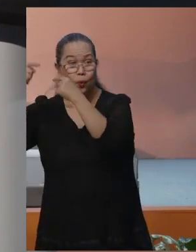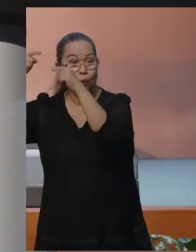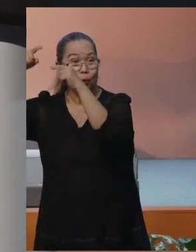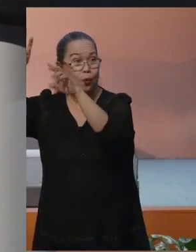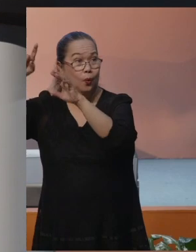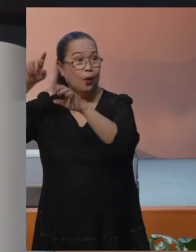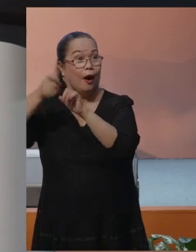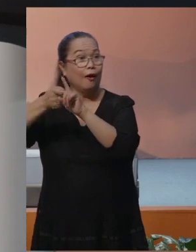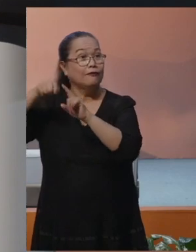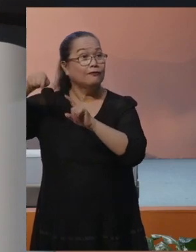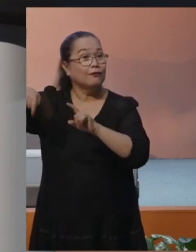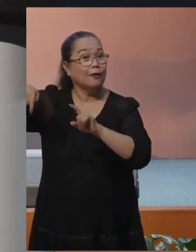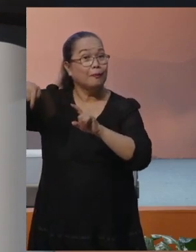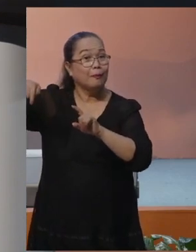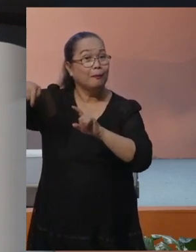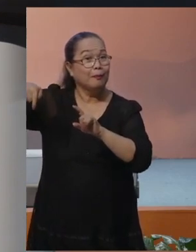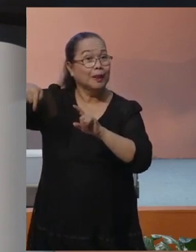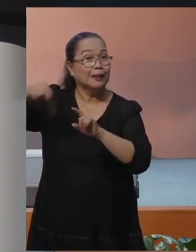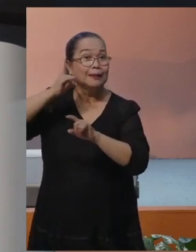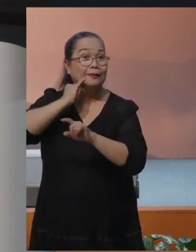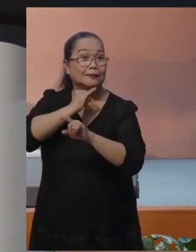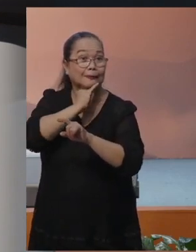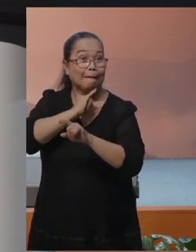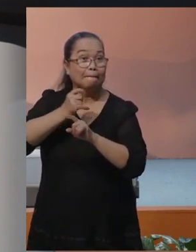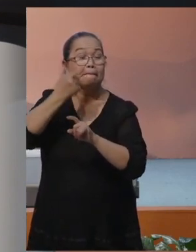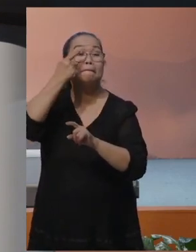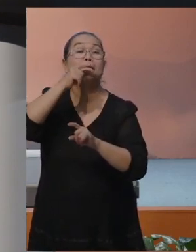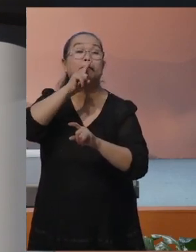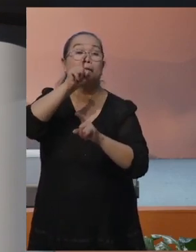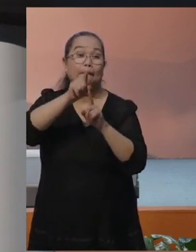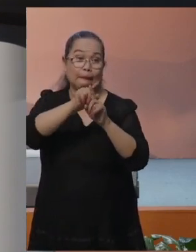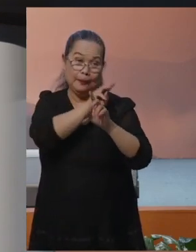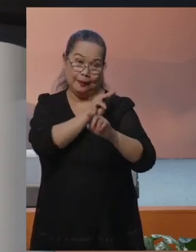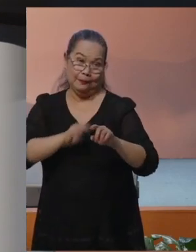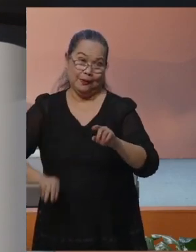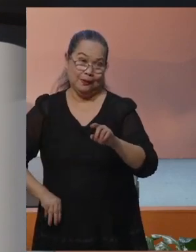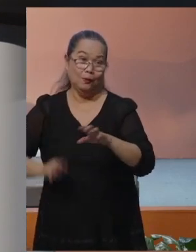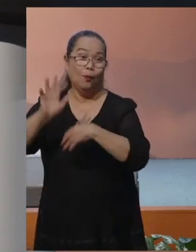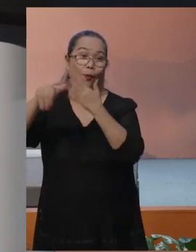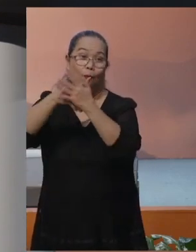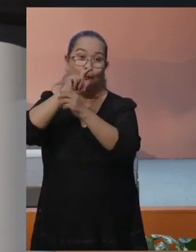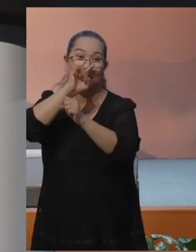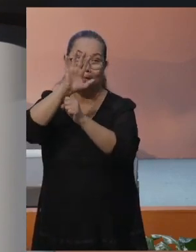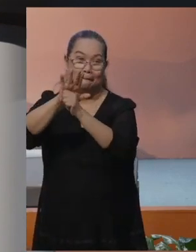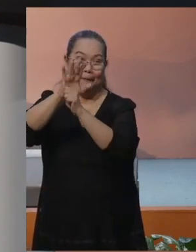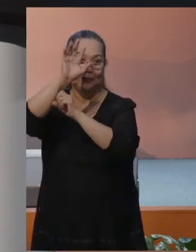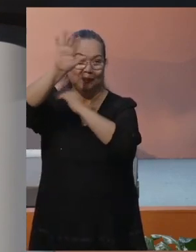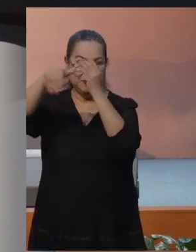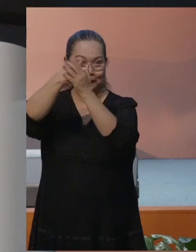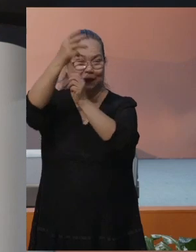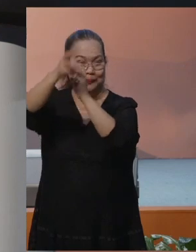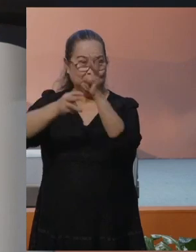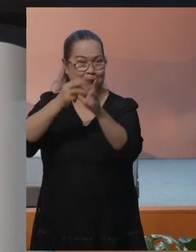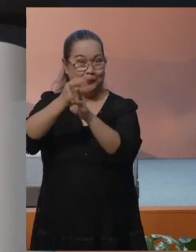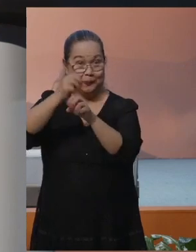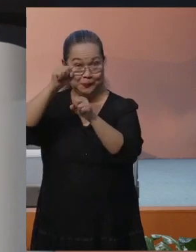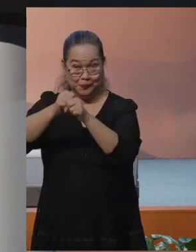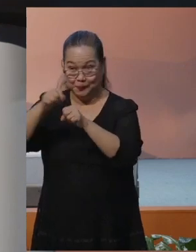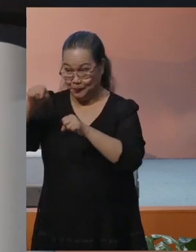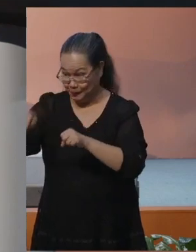ang Mesiyas. At ang Mesiyas ay pinangako ng Diyos sa buong mundo. Kaya kailangan